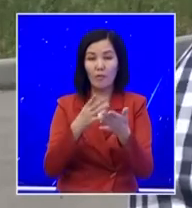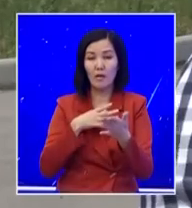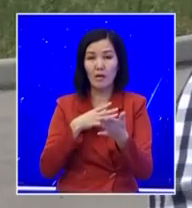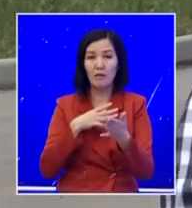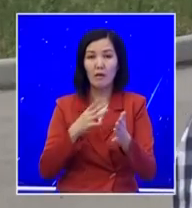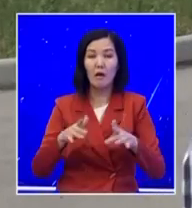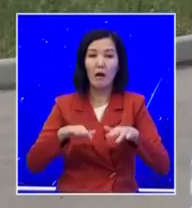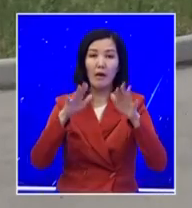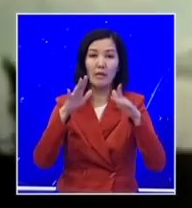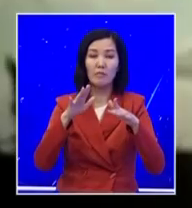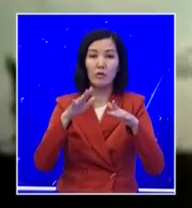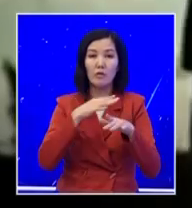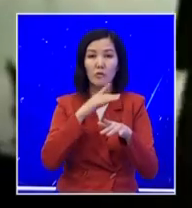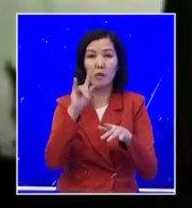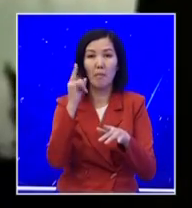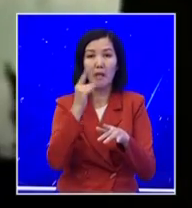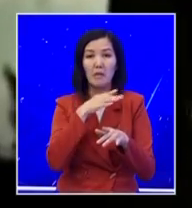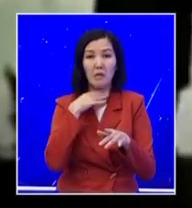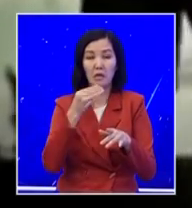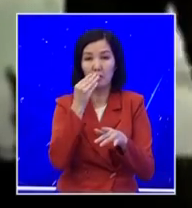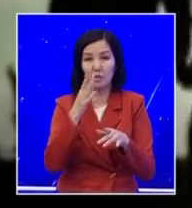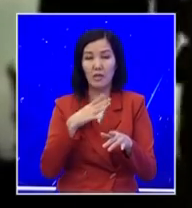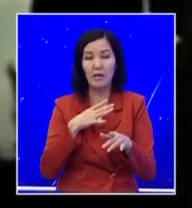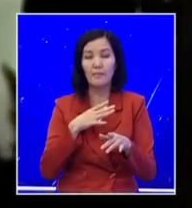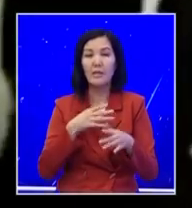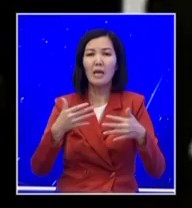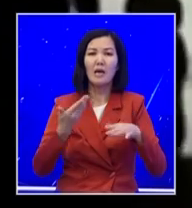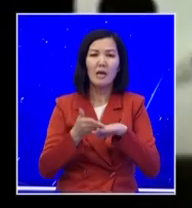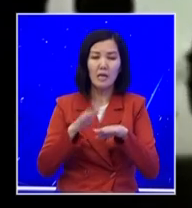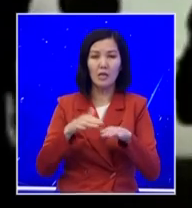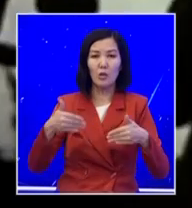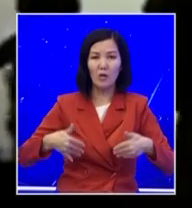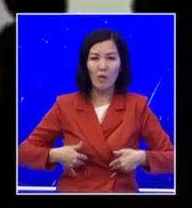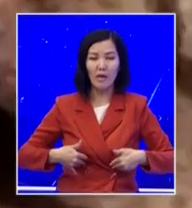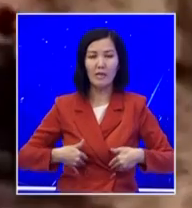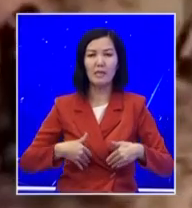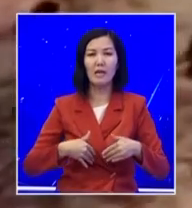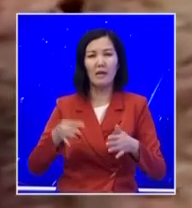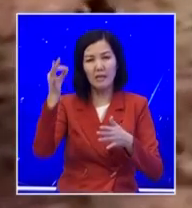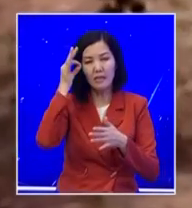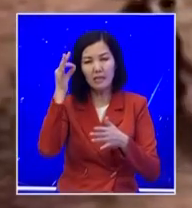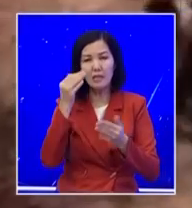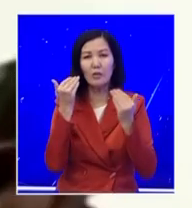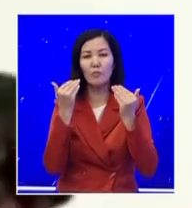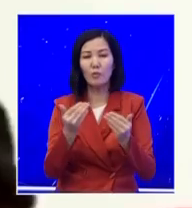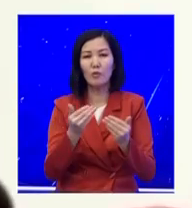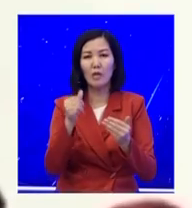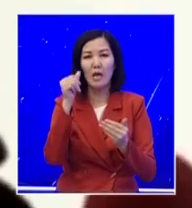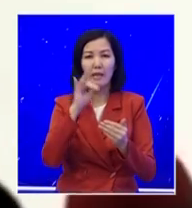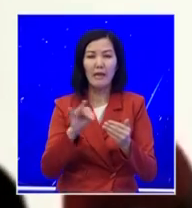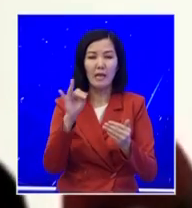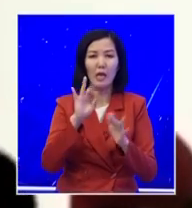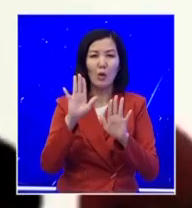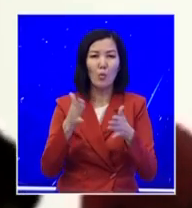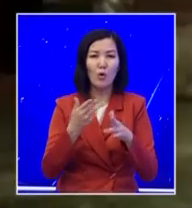жатқан сонда баланың еті. Балқаш өңірі осынау сүрімсіз жылдардың талай қасіретті естелігін қойынына бүгіп жатқан тарихи